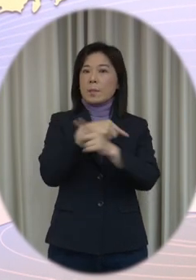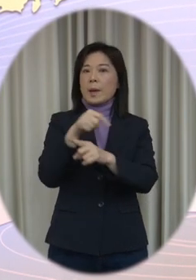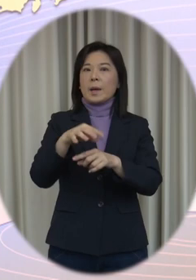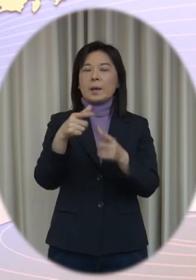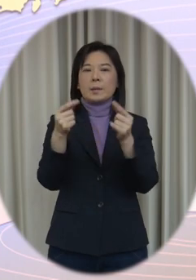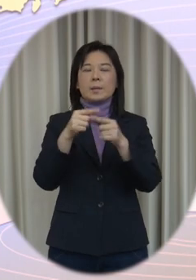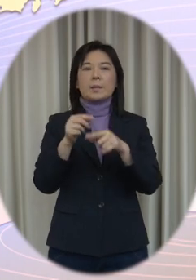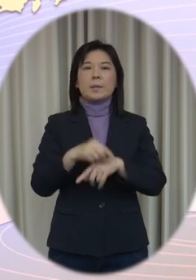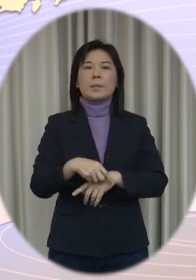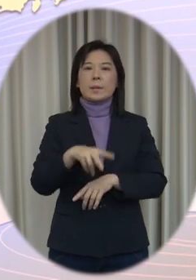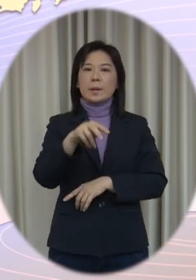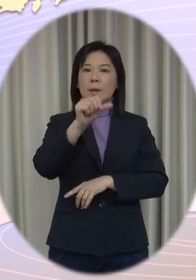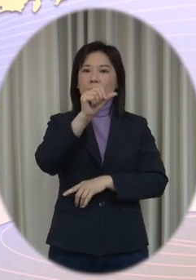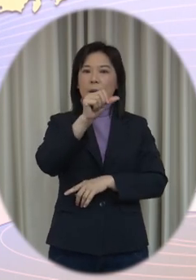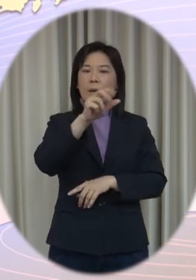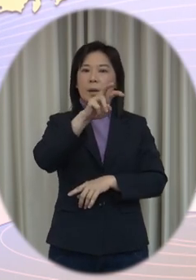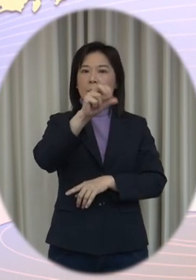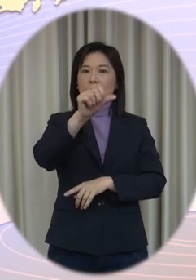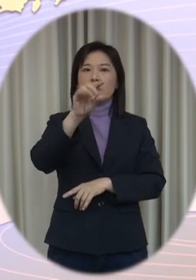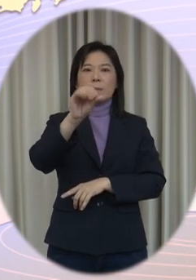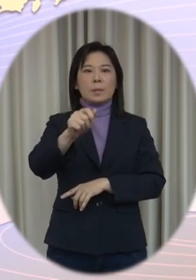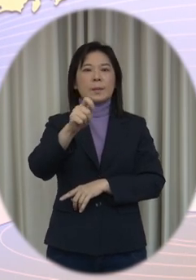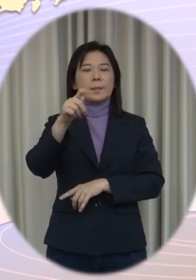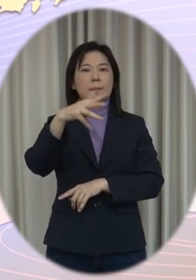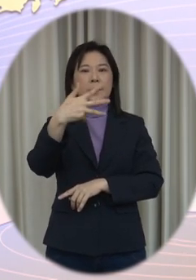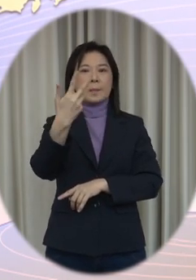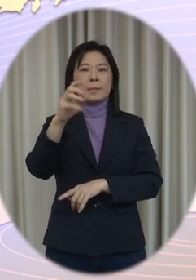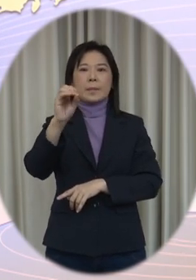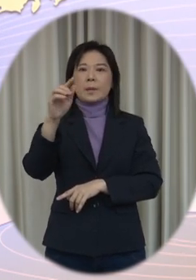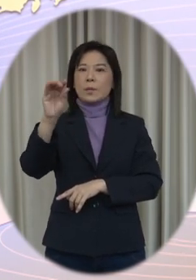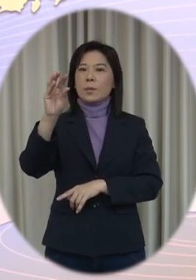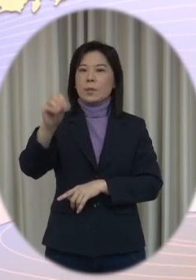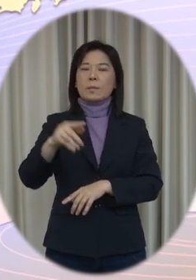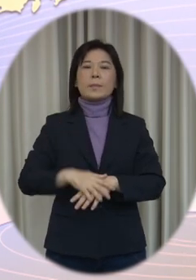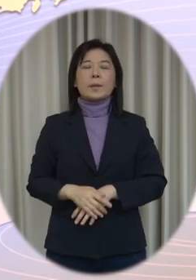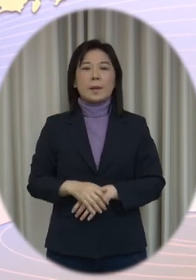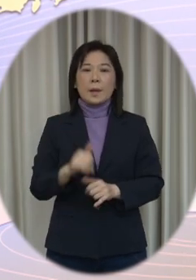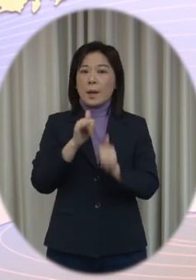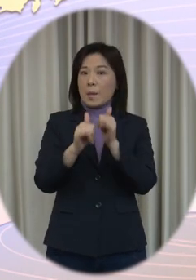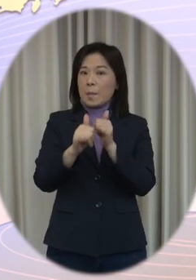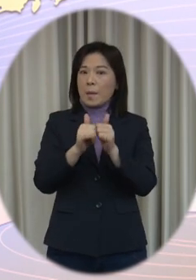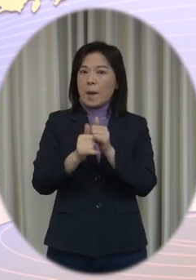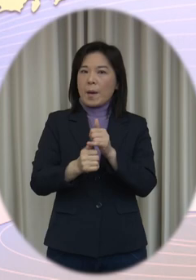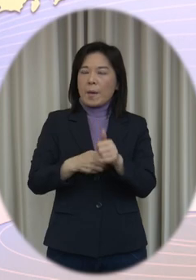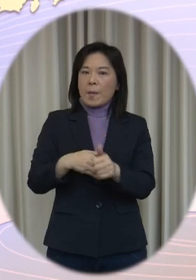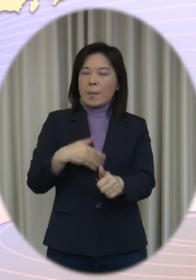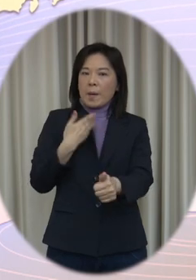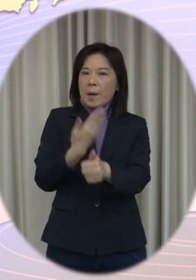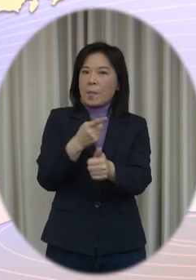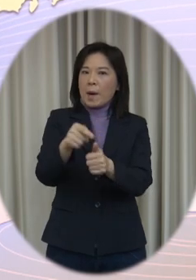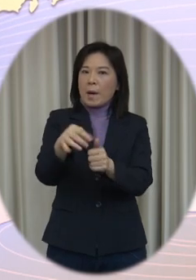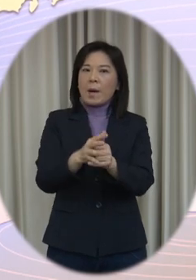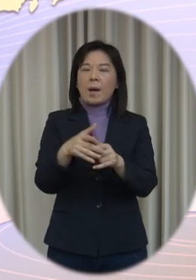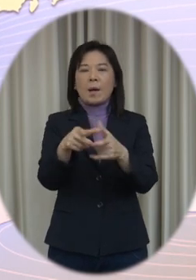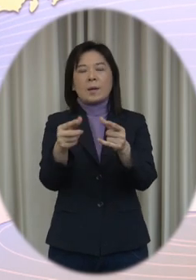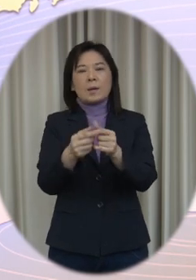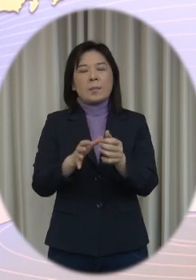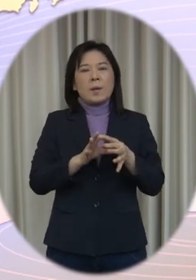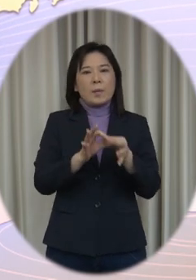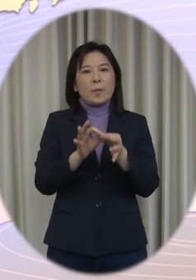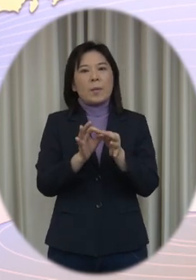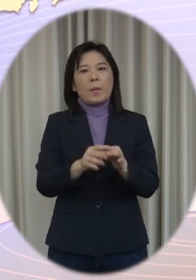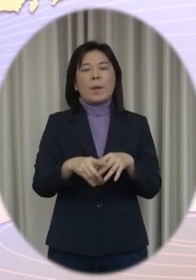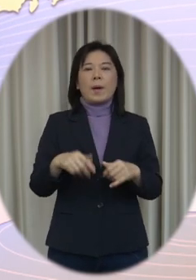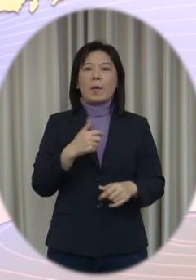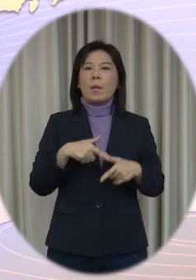25亿805万日元。台湾人民以具体行动再次展现对日本的关怀与友谊，台日间的善的循环延续